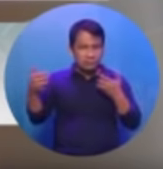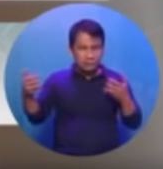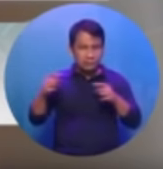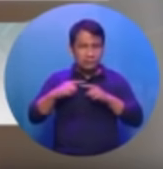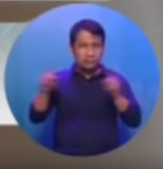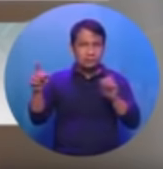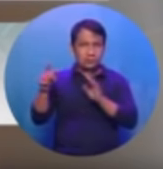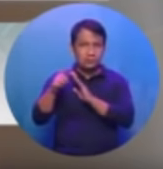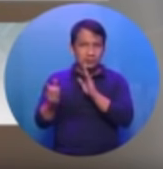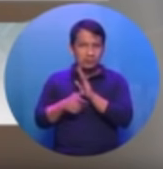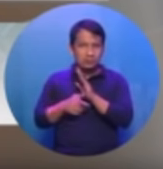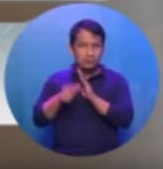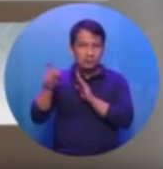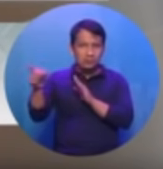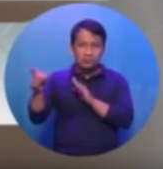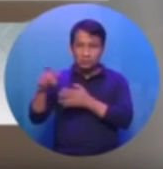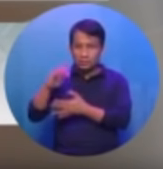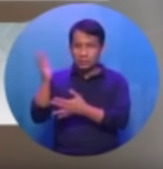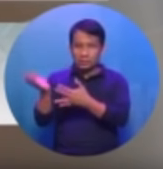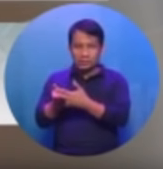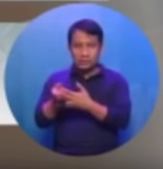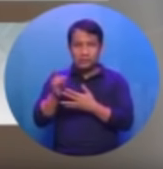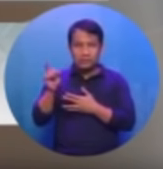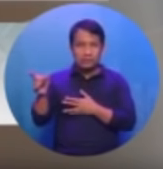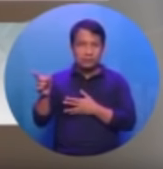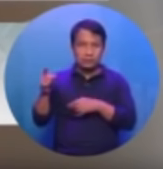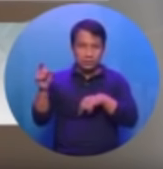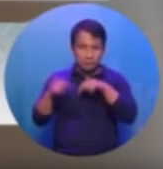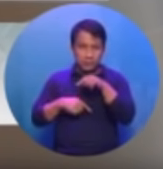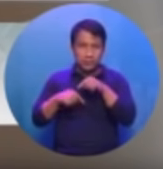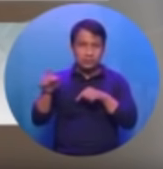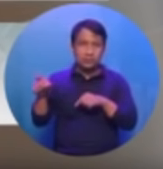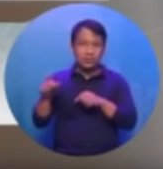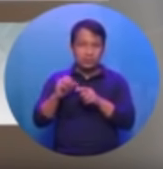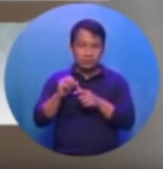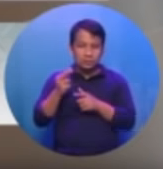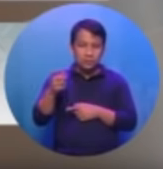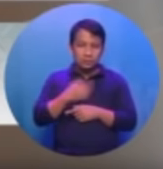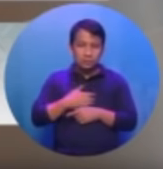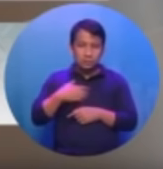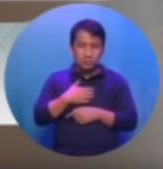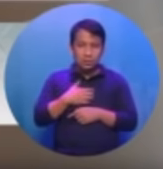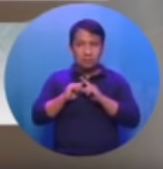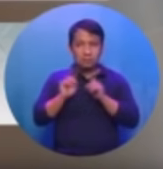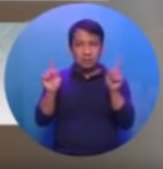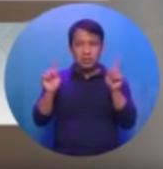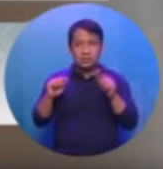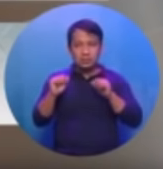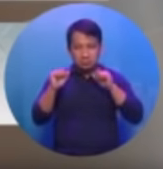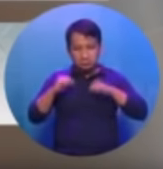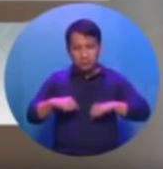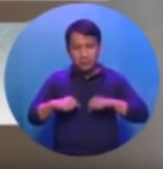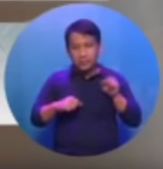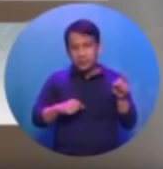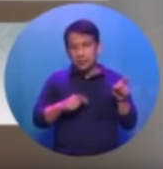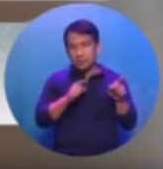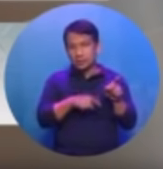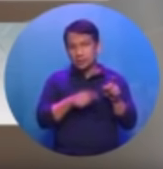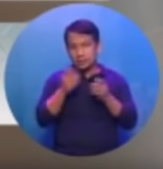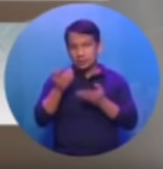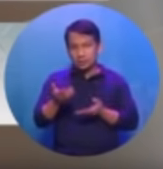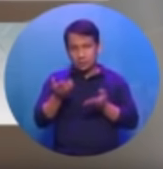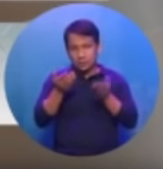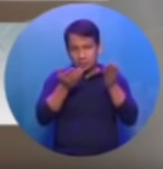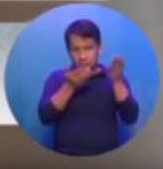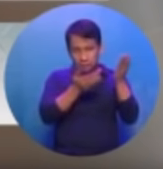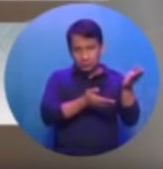natin. Wala tayong pwedeng maipato na parusa or siya ay makasuhan. However, pwede natin ito ilapit sa